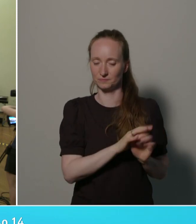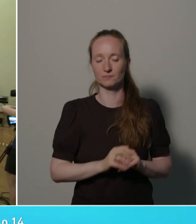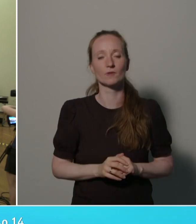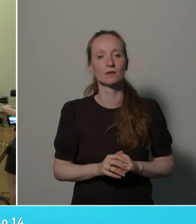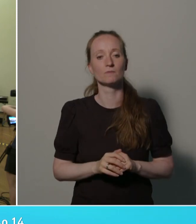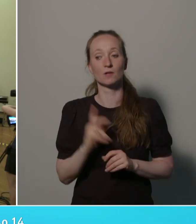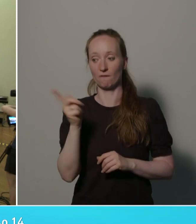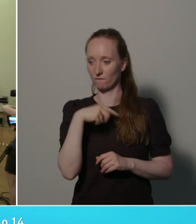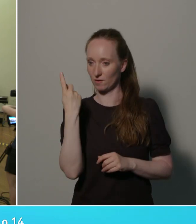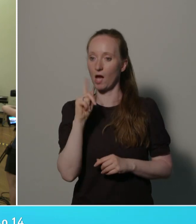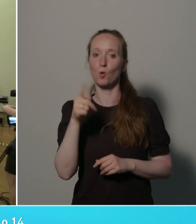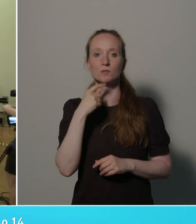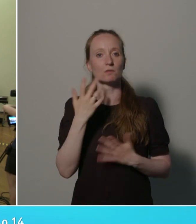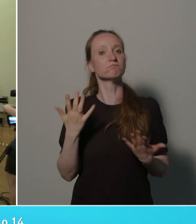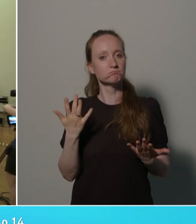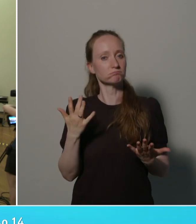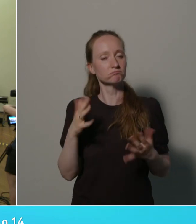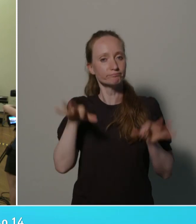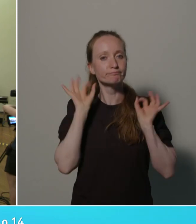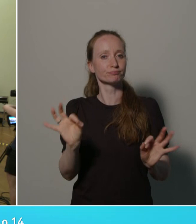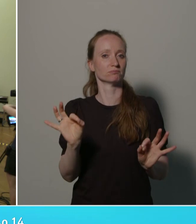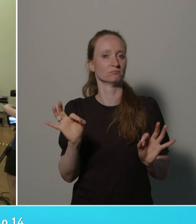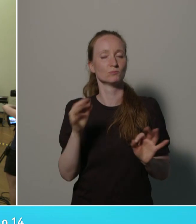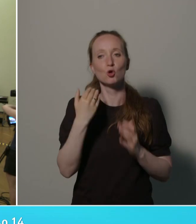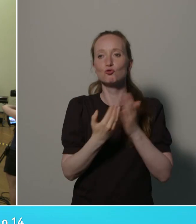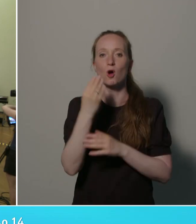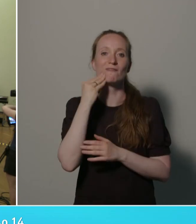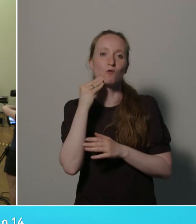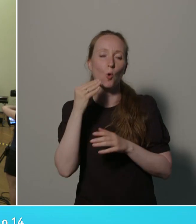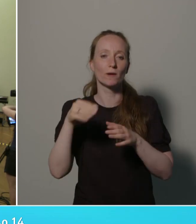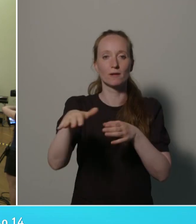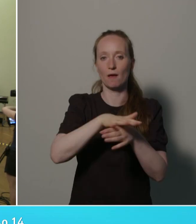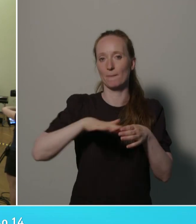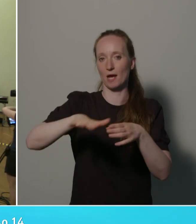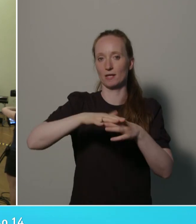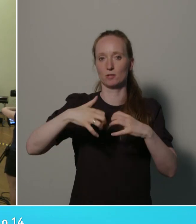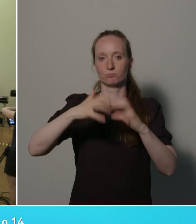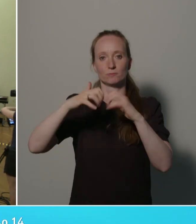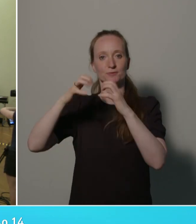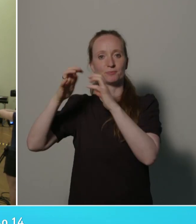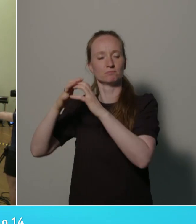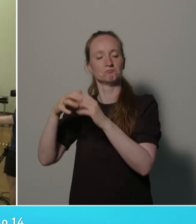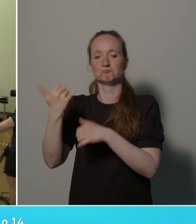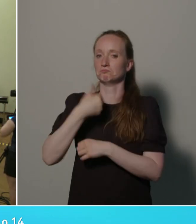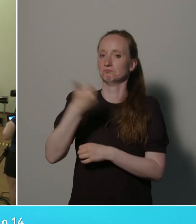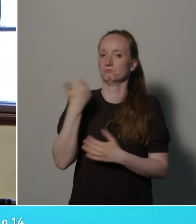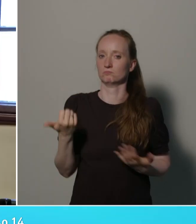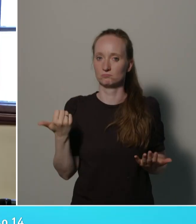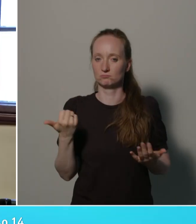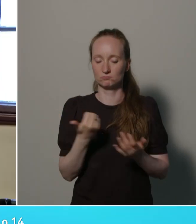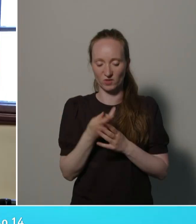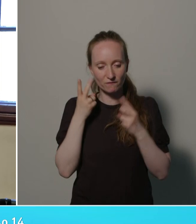wir die Schaffung von Wohnquartieren. Uns allen ist ja bewusst, welche hohe Bedeutung auch Wohnraum auch für die weitere Entwicklung von Jena